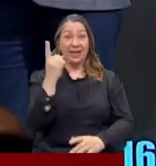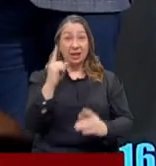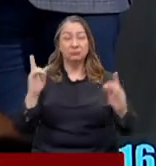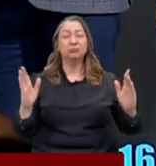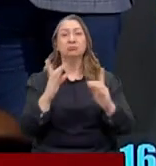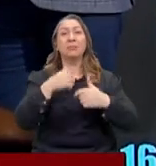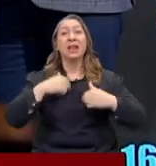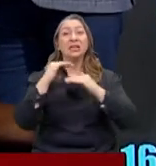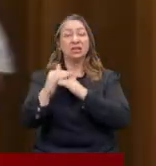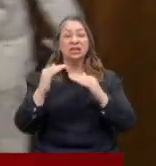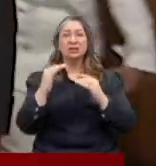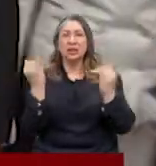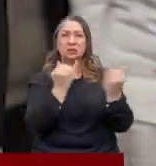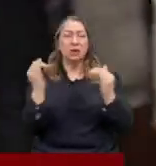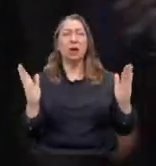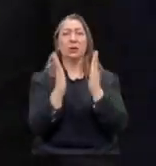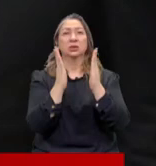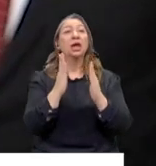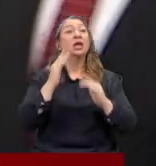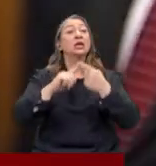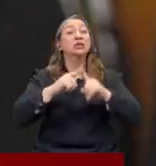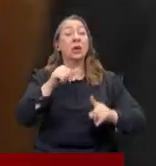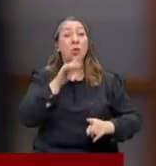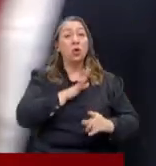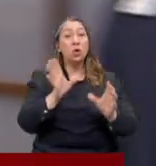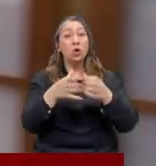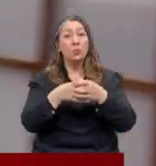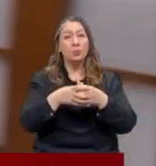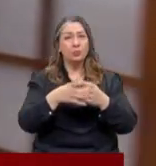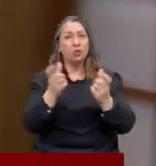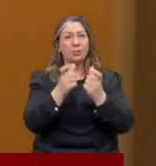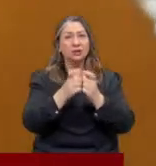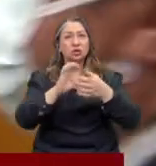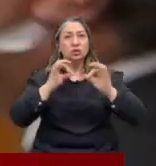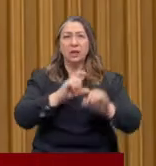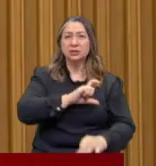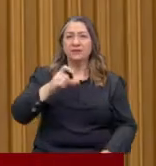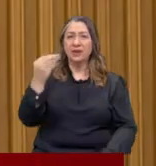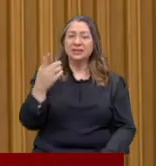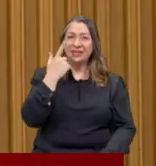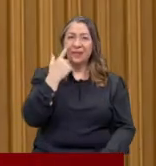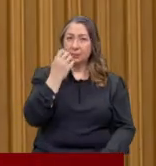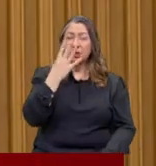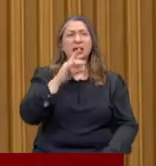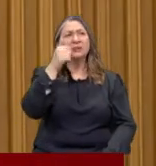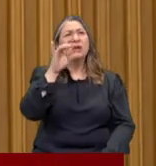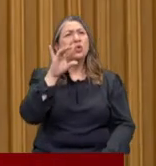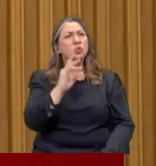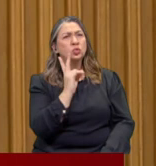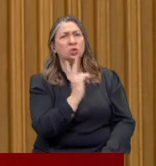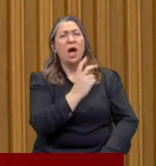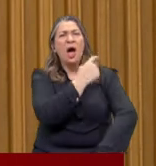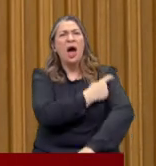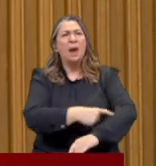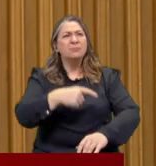daha milliyetçilik tartışmasıyla karşı karşıya. Kılıçdaroğlu'nun grup toplantısında kurduğu cümlelere yanıt verdi Bahçeli. Hiçbir ülkücü haramzadelere